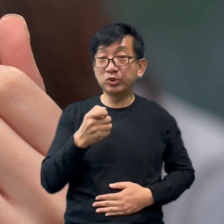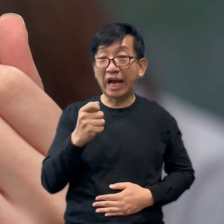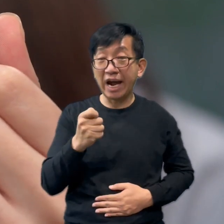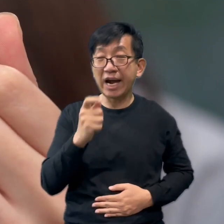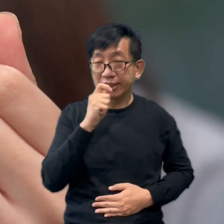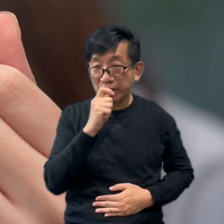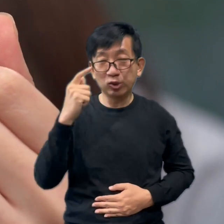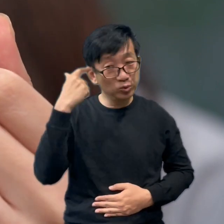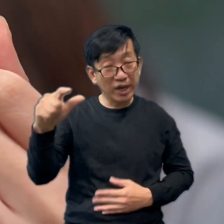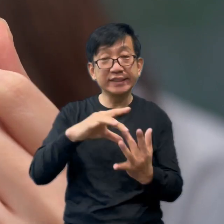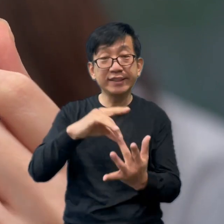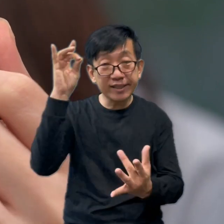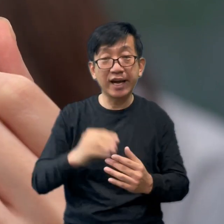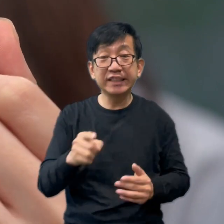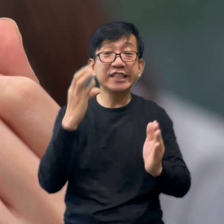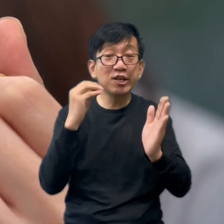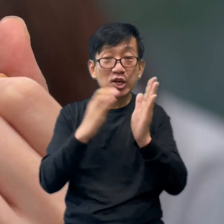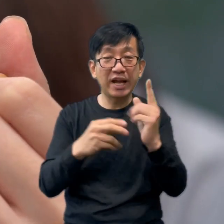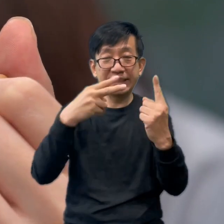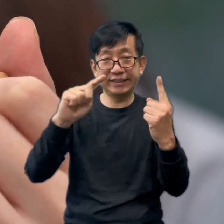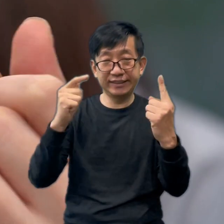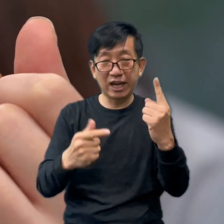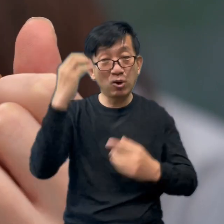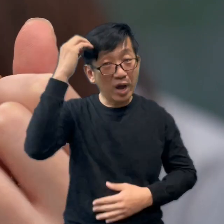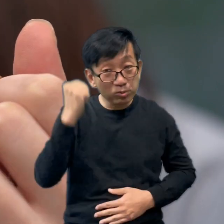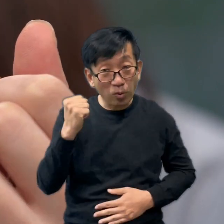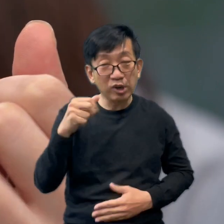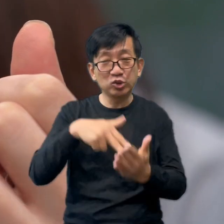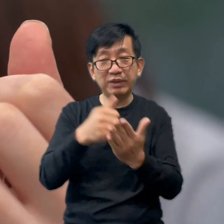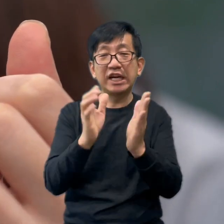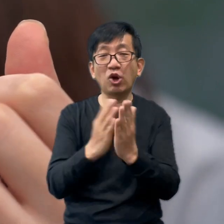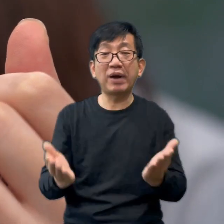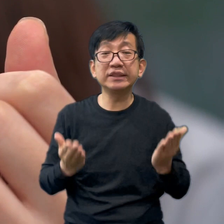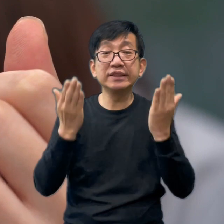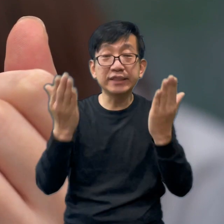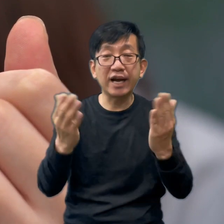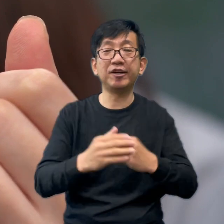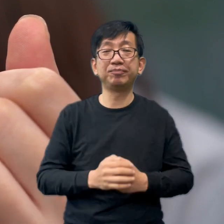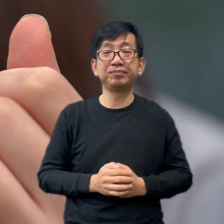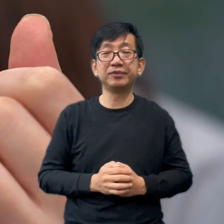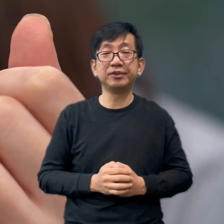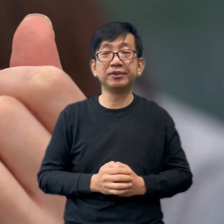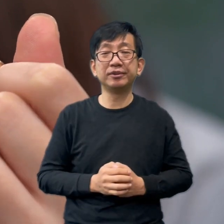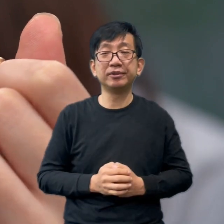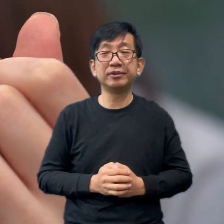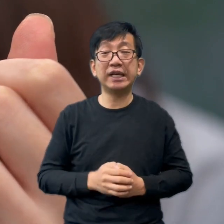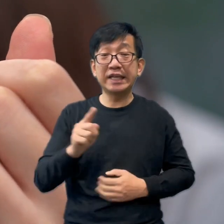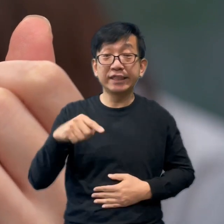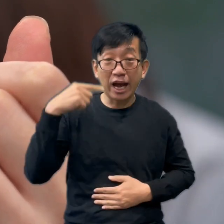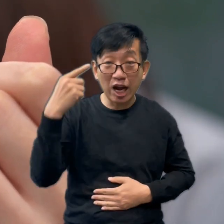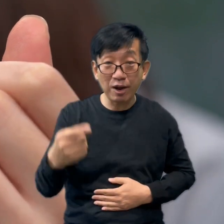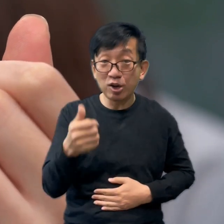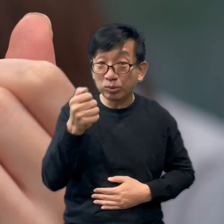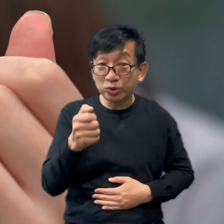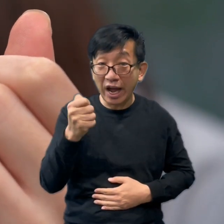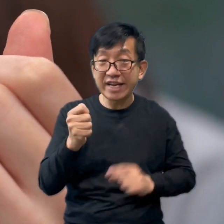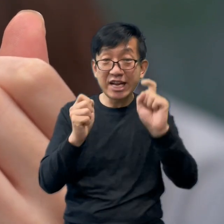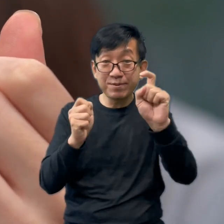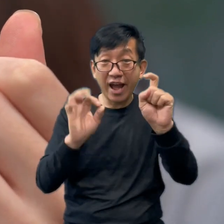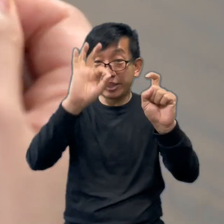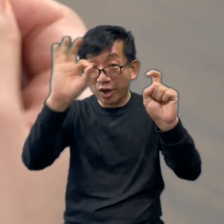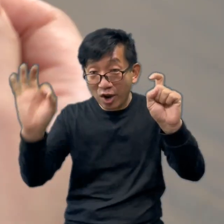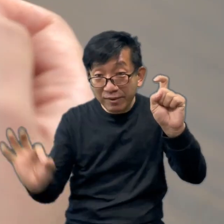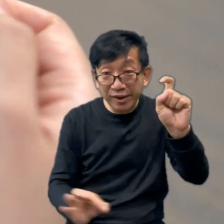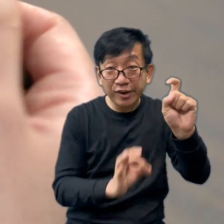중 하나의 묵상 주제를 택해 그 신비의 일단을 외우고 주님의 기도를 바칩니다.